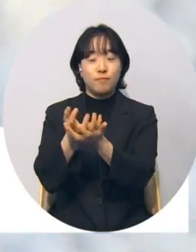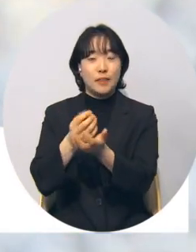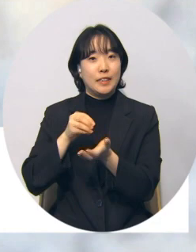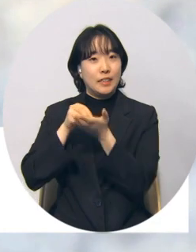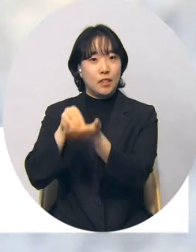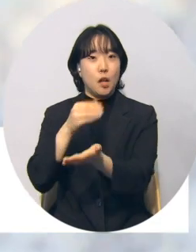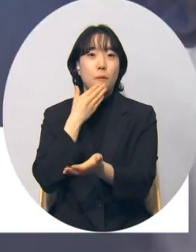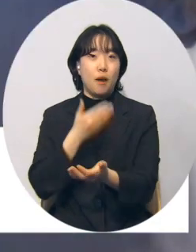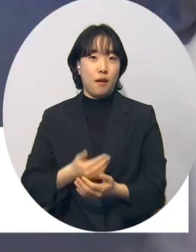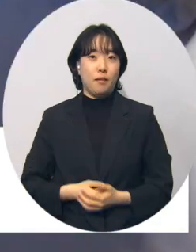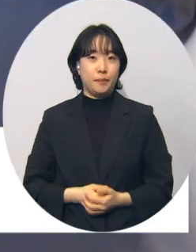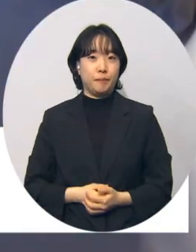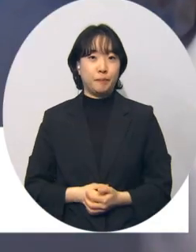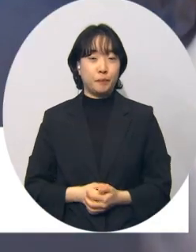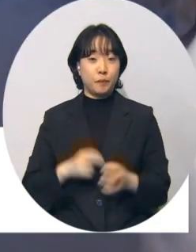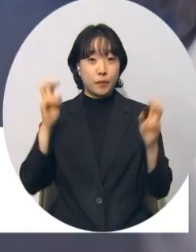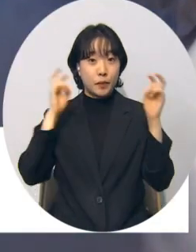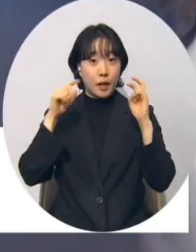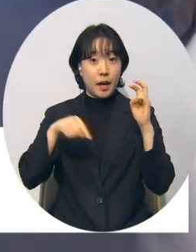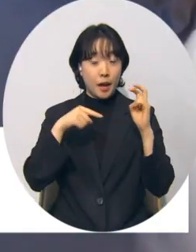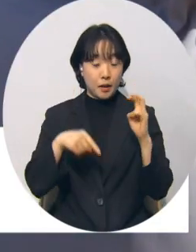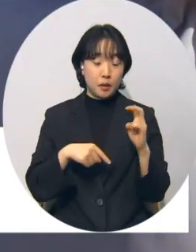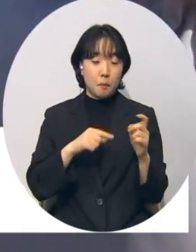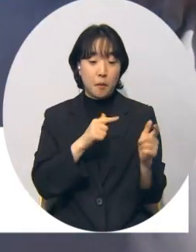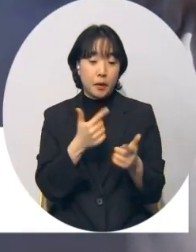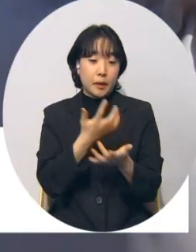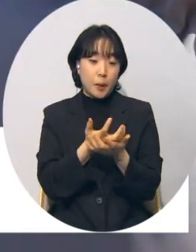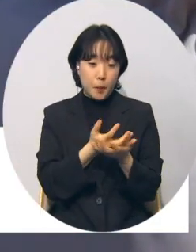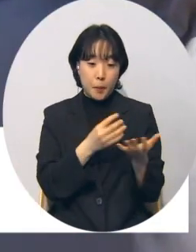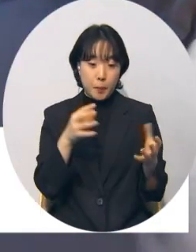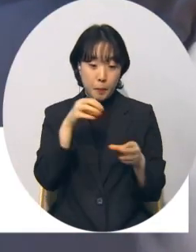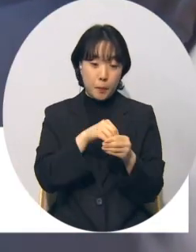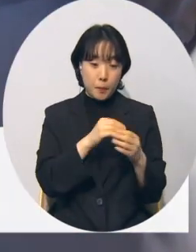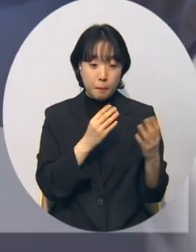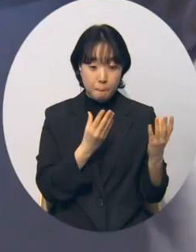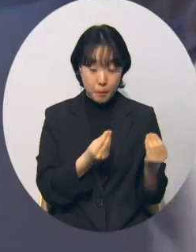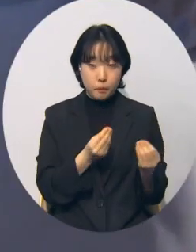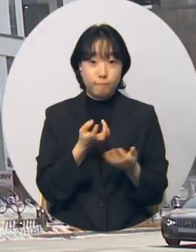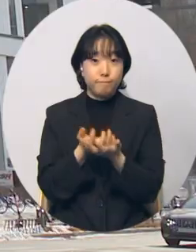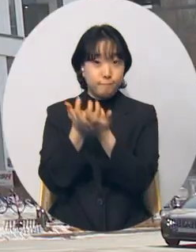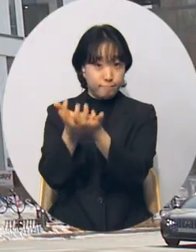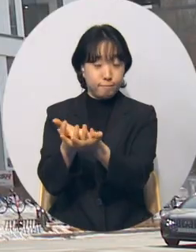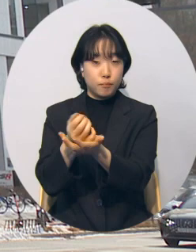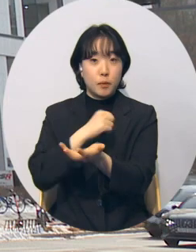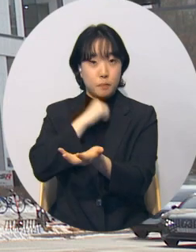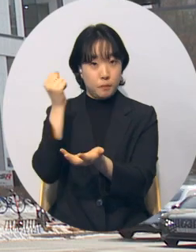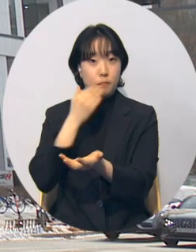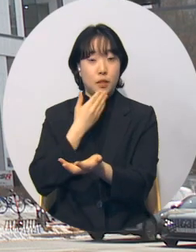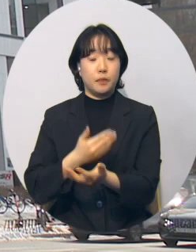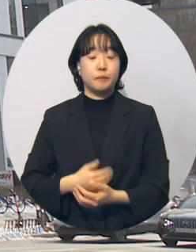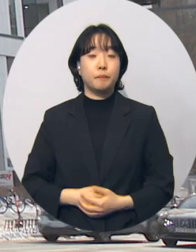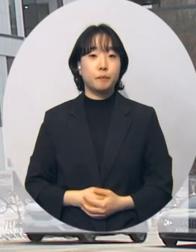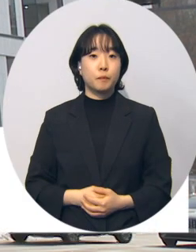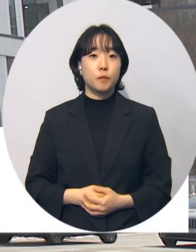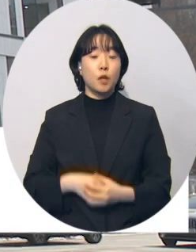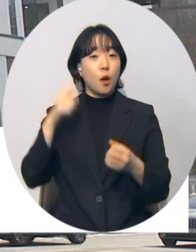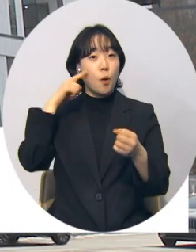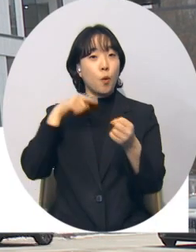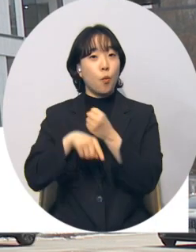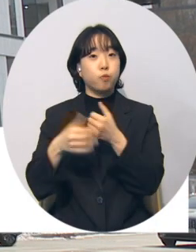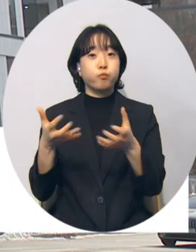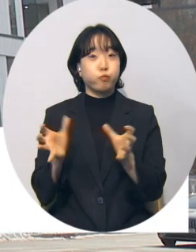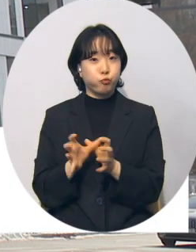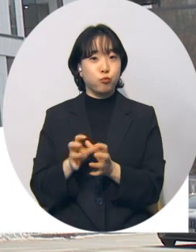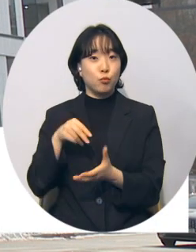제출해야 하며 주민 등록 번호 등 고유식별 정보를 포함한 서류를 접수해야 합니다 과학 기술 정보 통신부는 소액